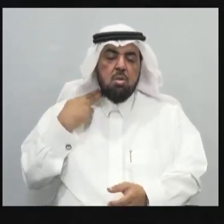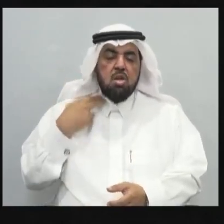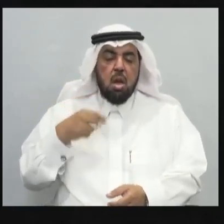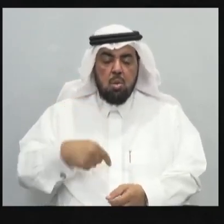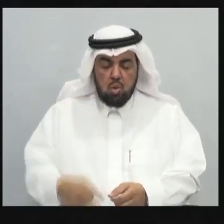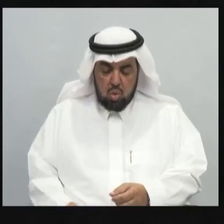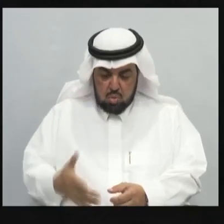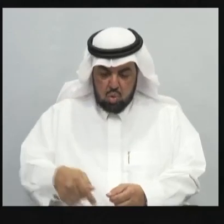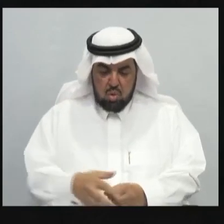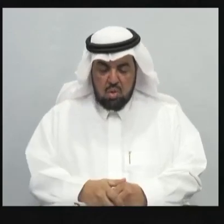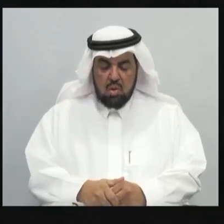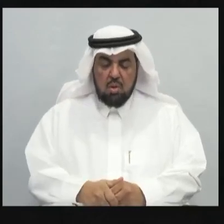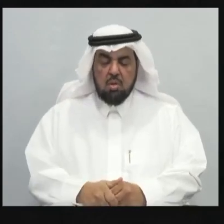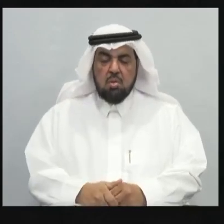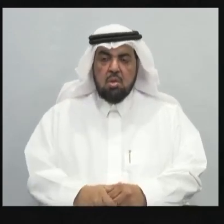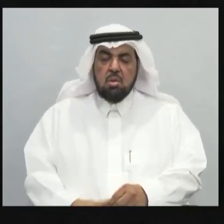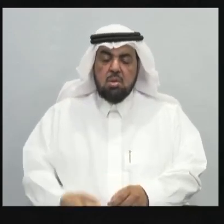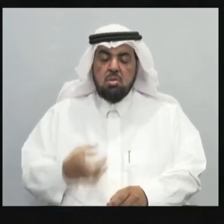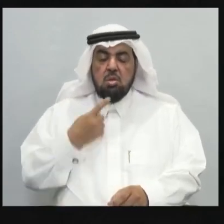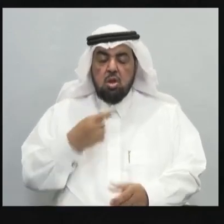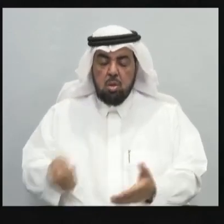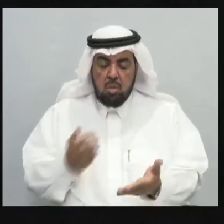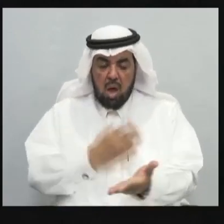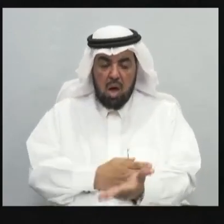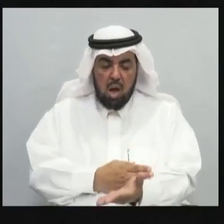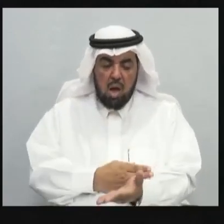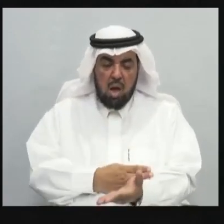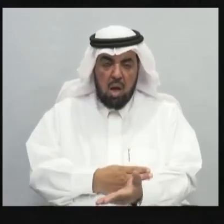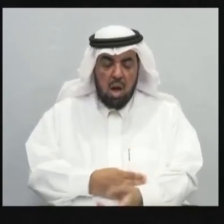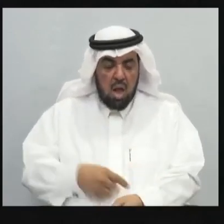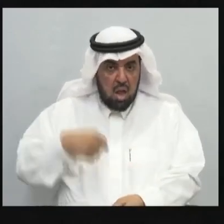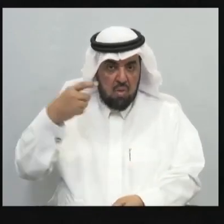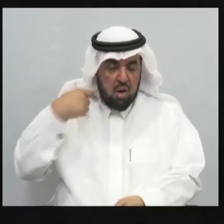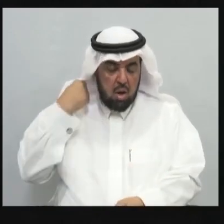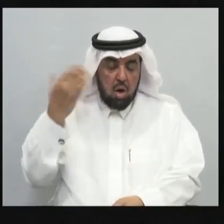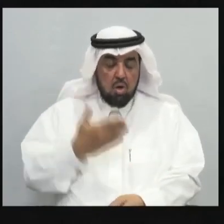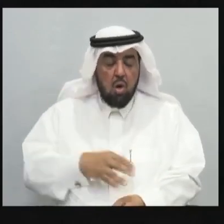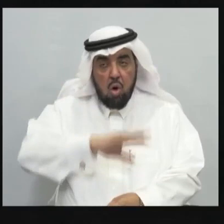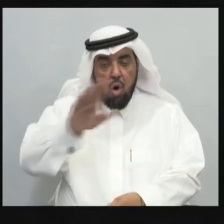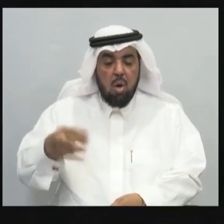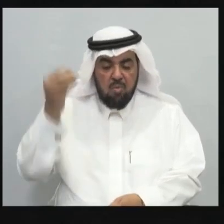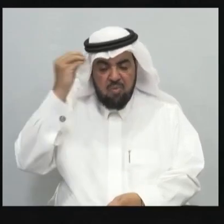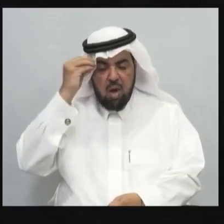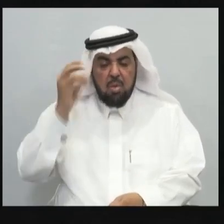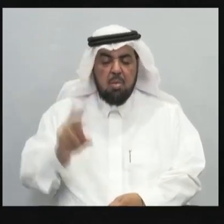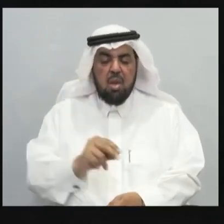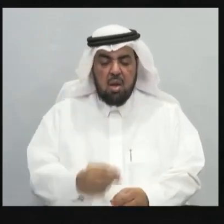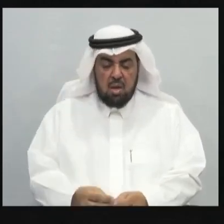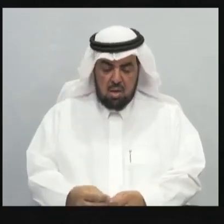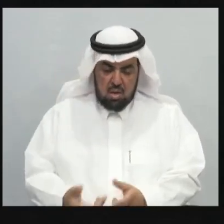اذا نؤكد عزيزي الطالب انك عندما تكتب تقرير لا تتخيل ان كل من قرا التقرير بمستواك العلمي